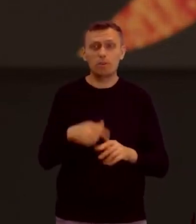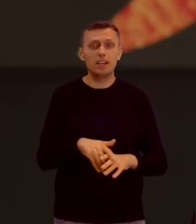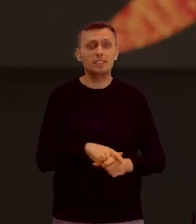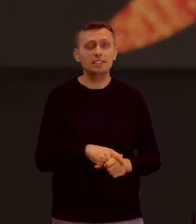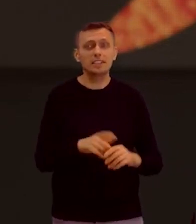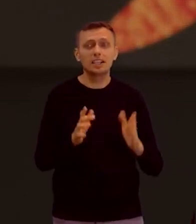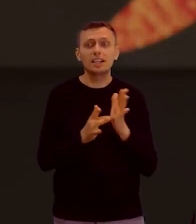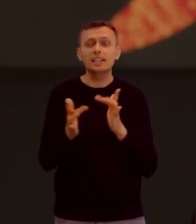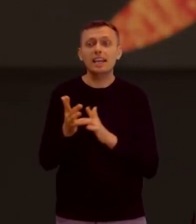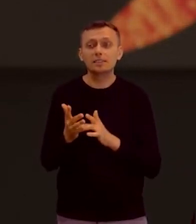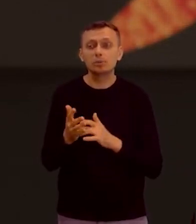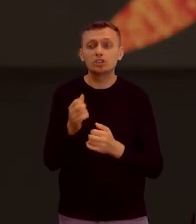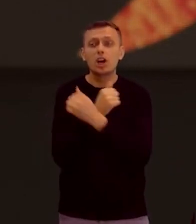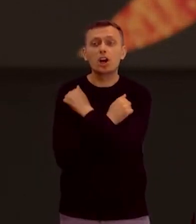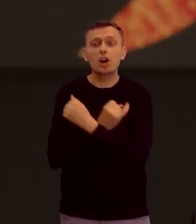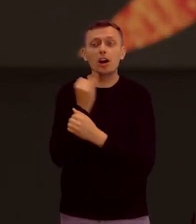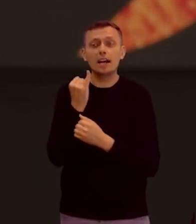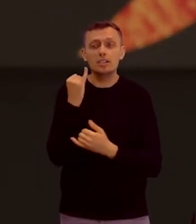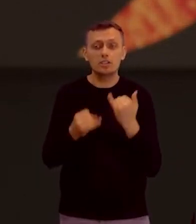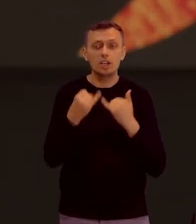je krzywdzą, kiedyś przed Nim